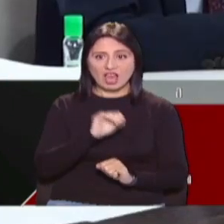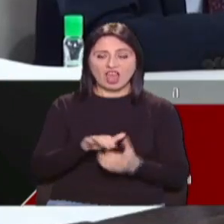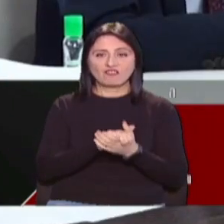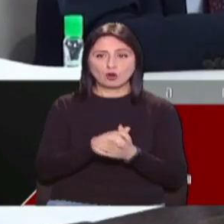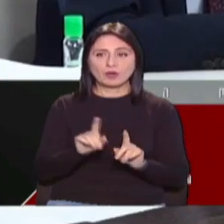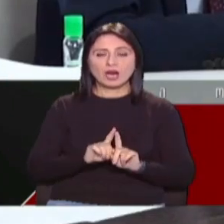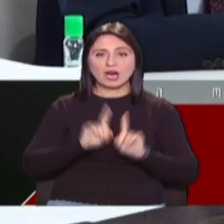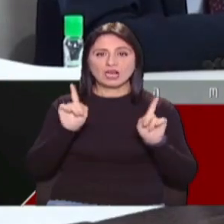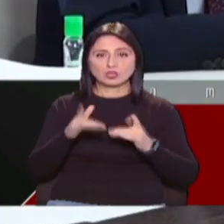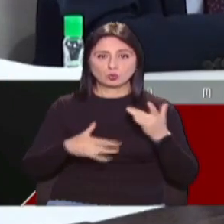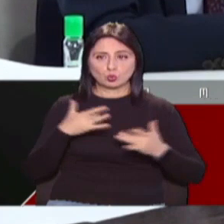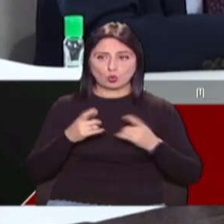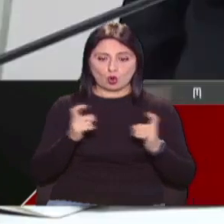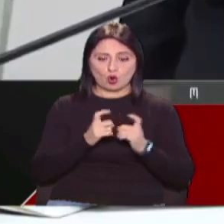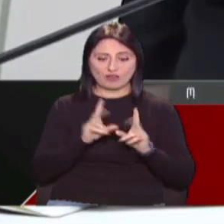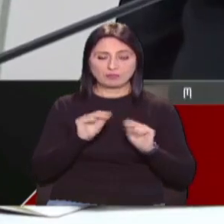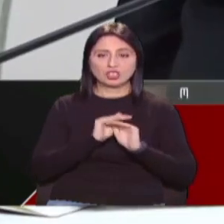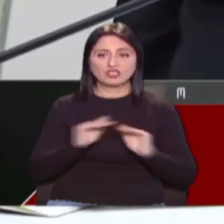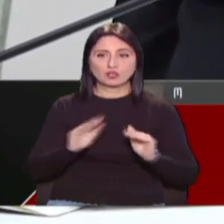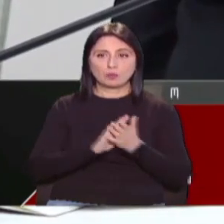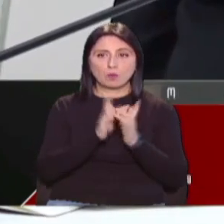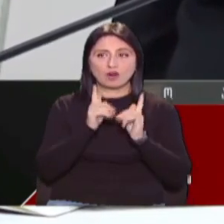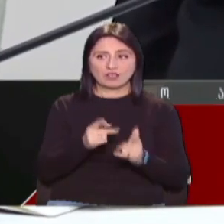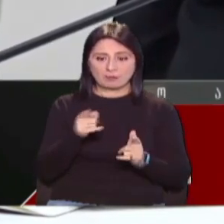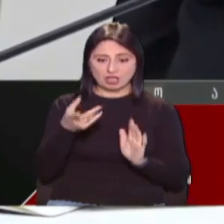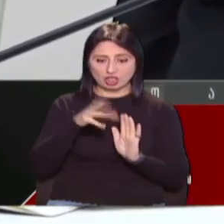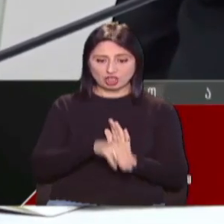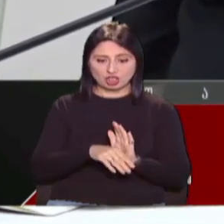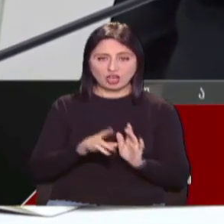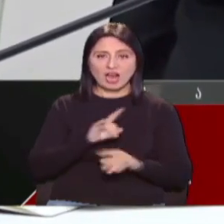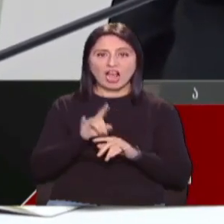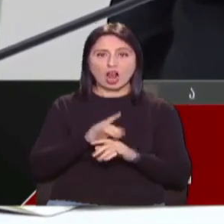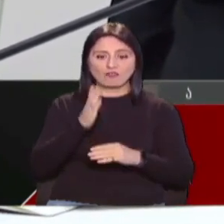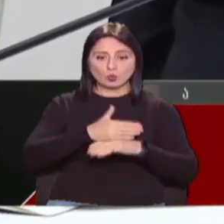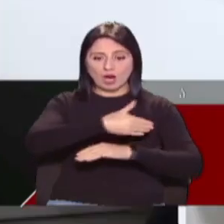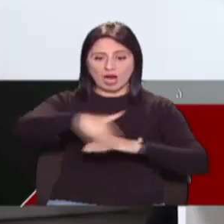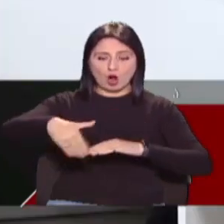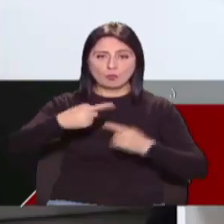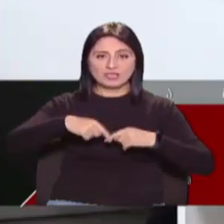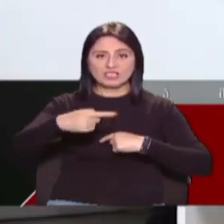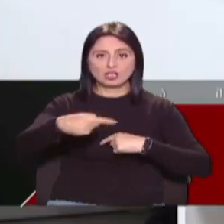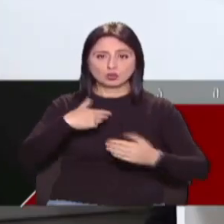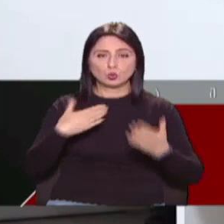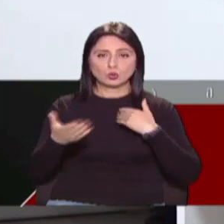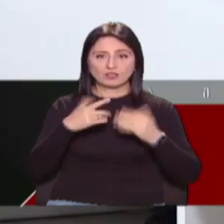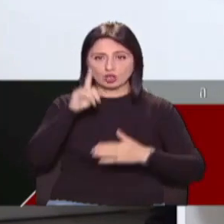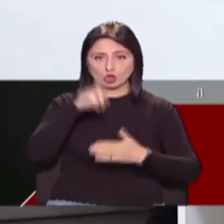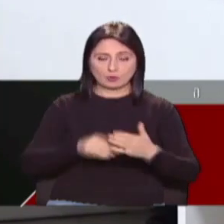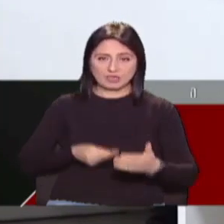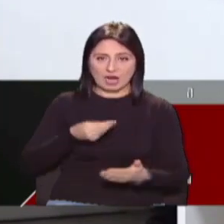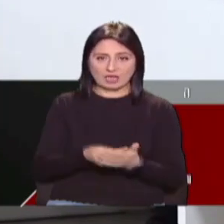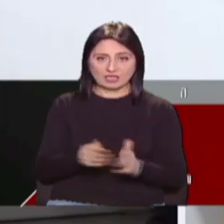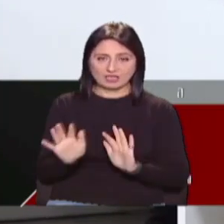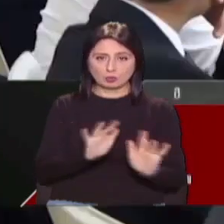ევროკავშირის განსაკუთრებული როლი კონფლიქტის მშვიდობიანი მოგვარების, მათ შორის ხელოვნურად გაყოფილ საზოგადოებებს შორის ერთობებისა და ნდობის